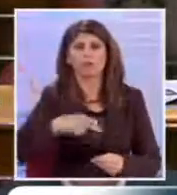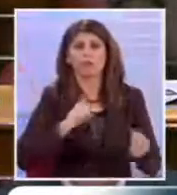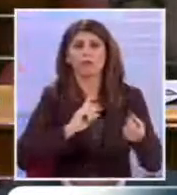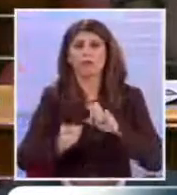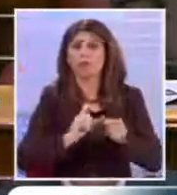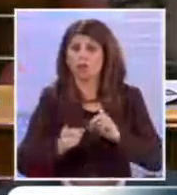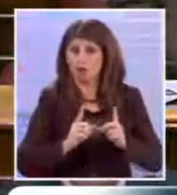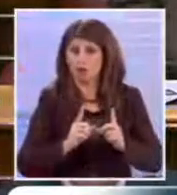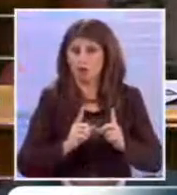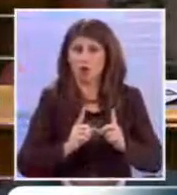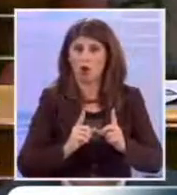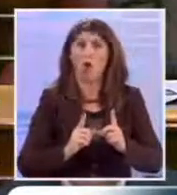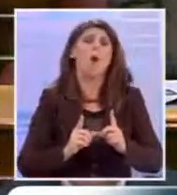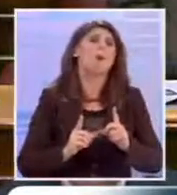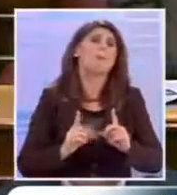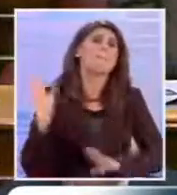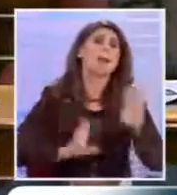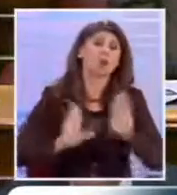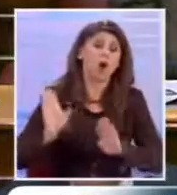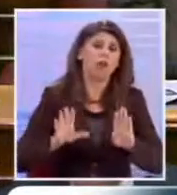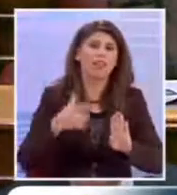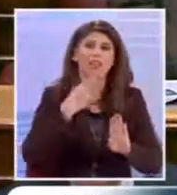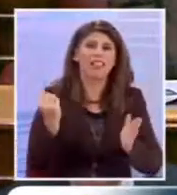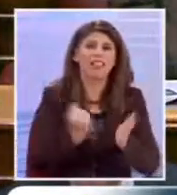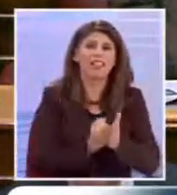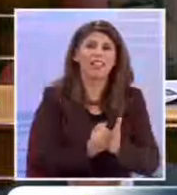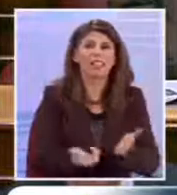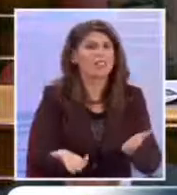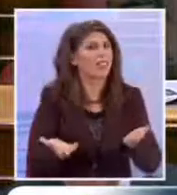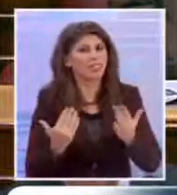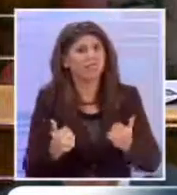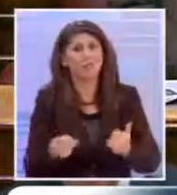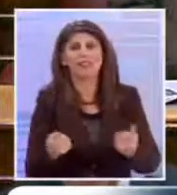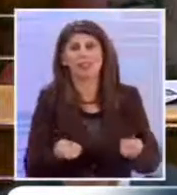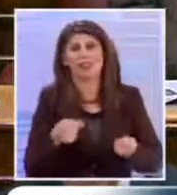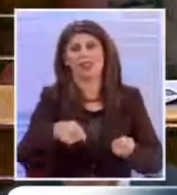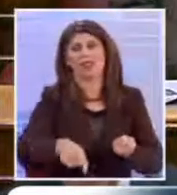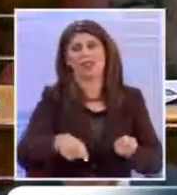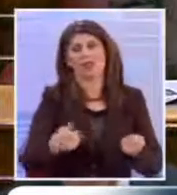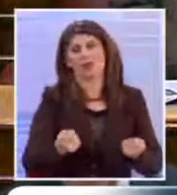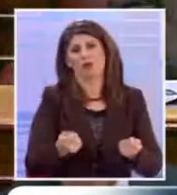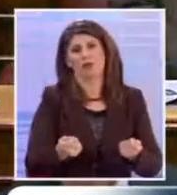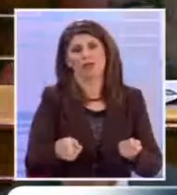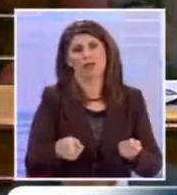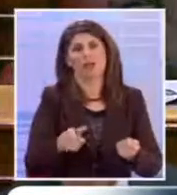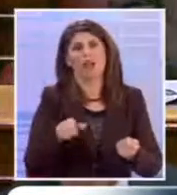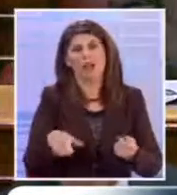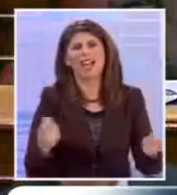σύμφωνο μετόχου, άρα δεν υπάρχουν εγγυήσεις για την υλοποίηση αυτού του έργου. Ωραία, ευχαριστούμε.